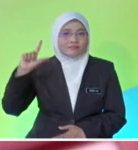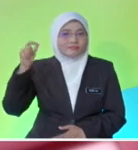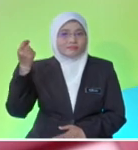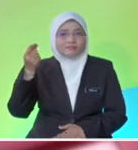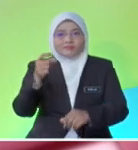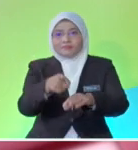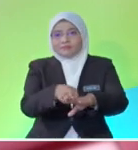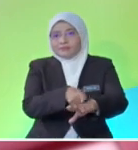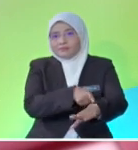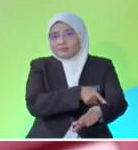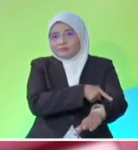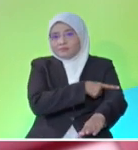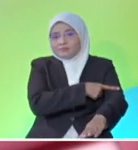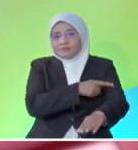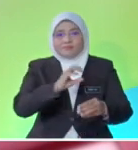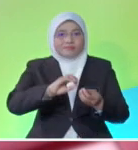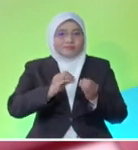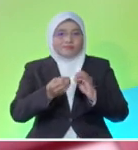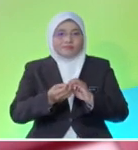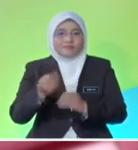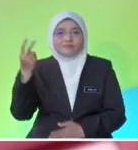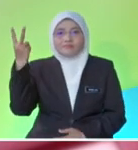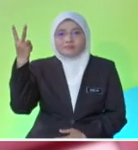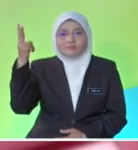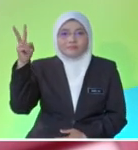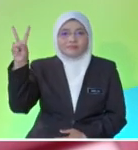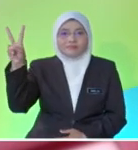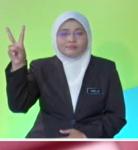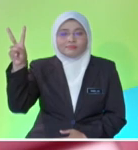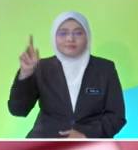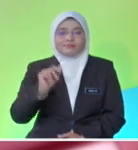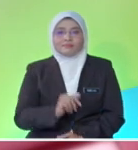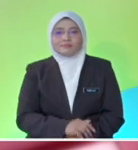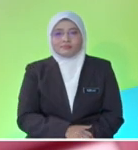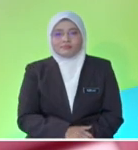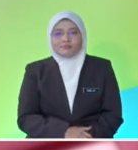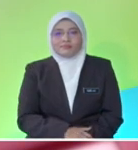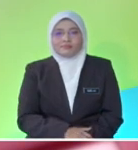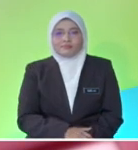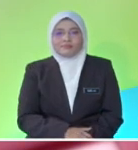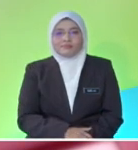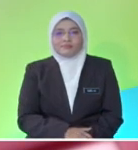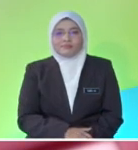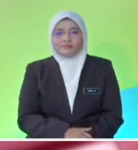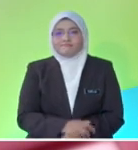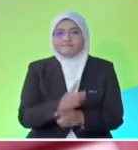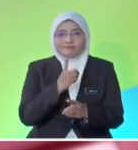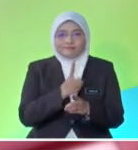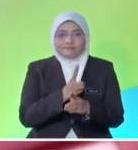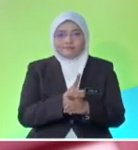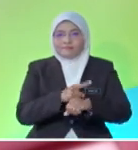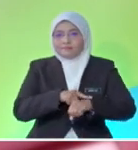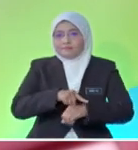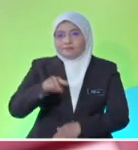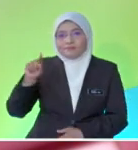Tunjuk 12. Ada tak nak 5 pagi? Dia nak pergi 4 pagi cikgu. Awal betul. Okay. Betul tu. Pukul